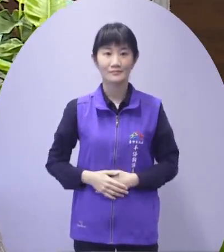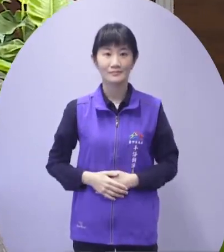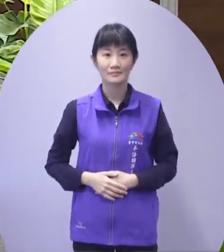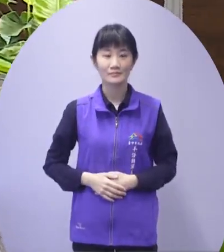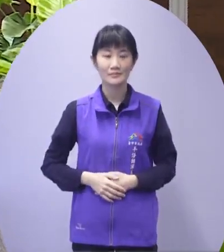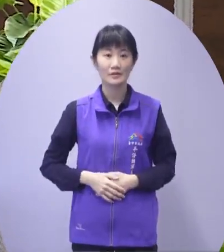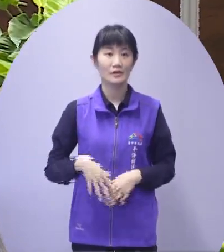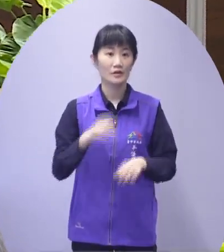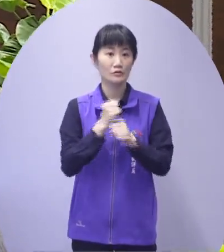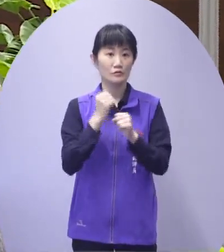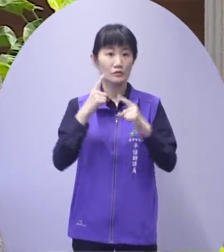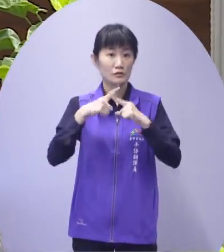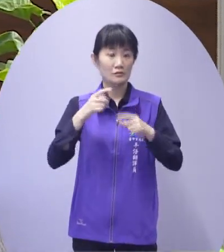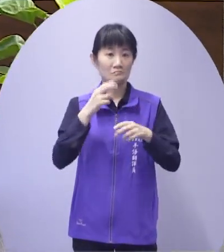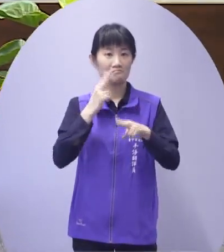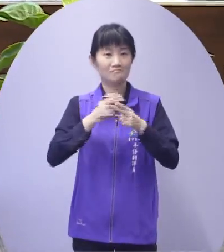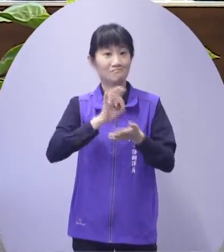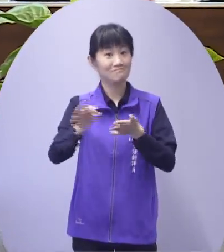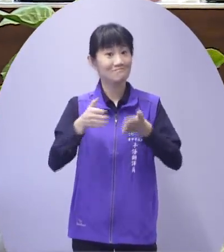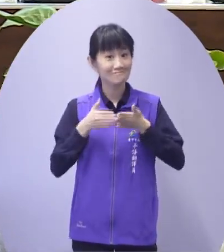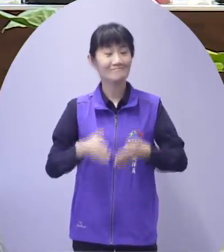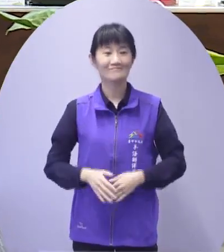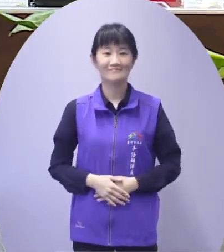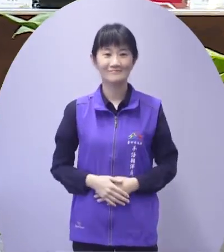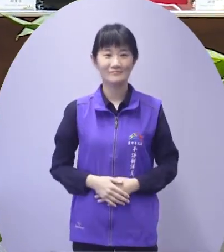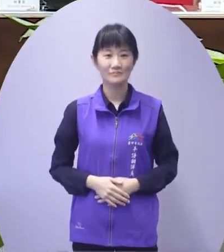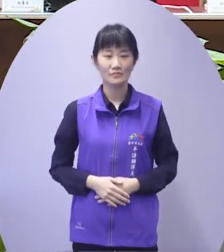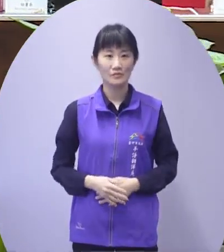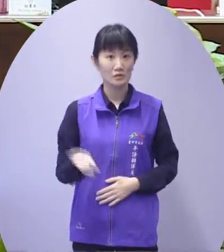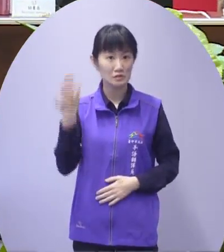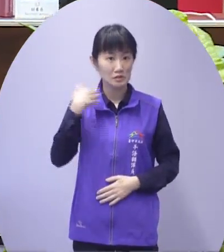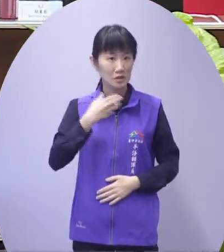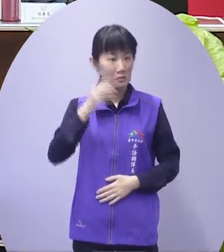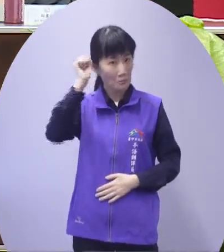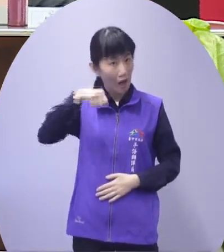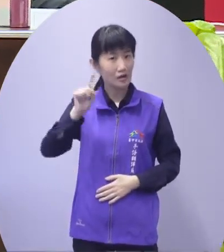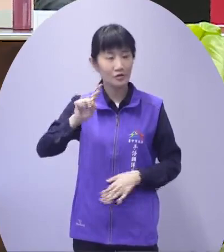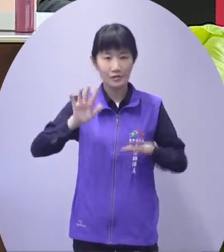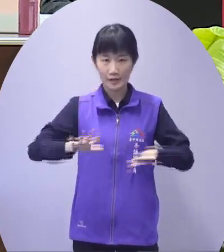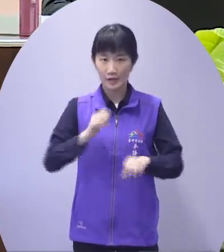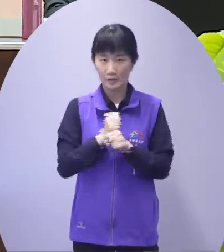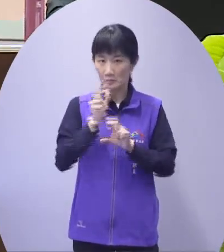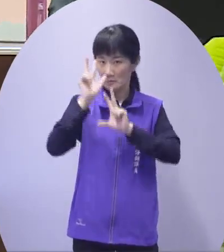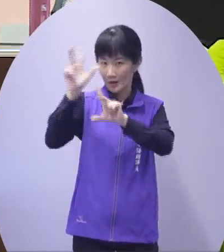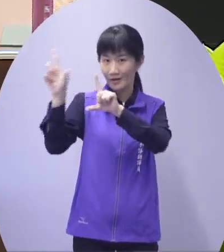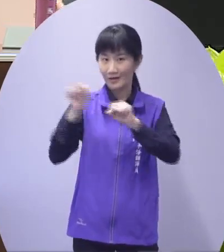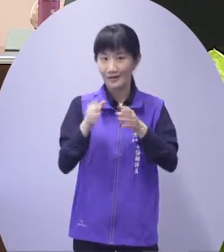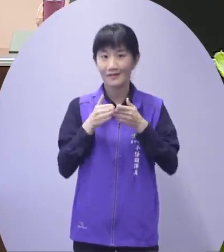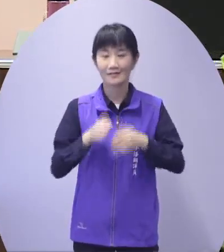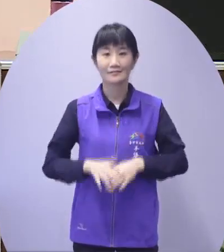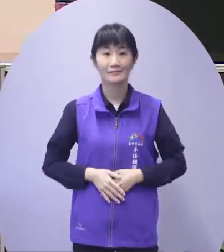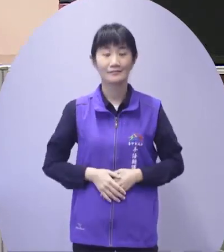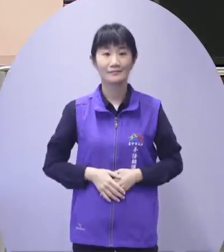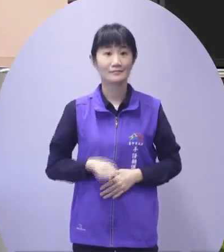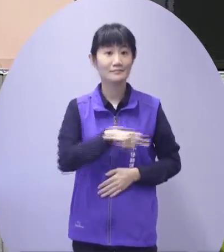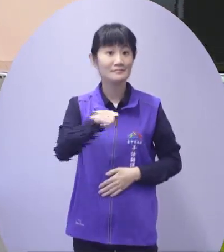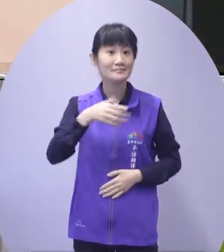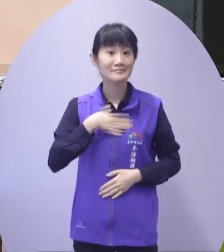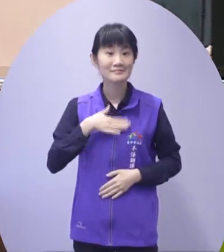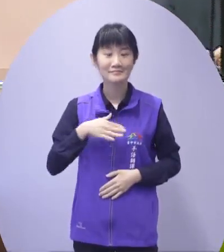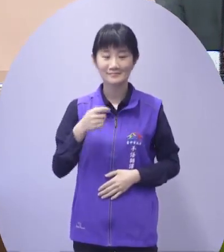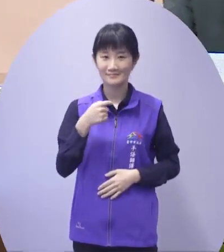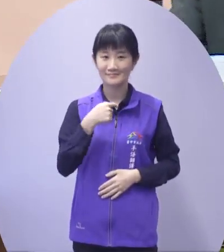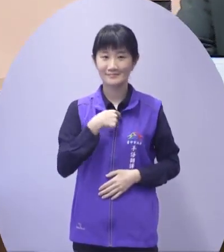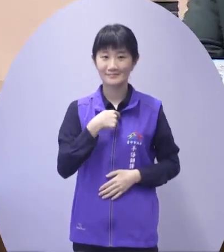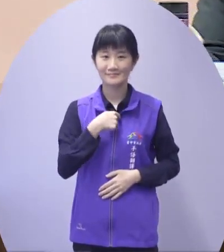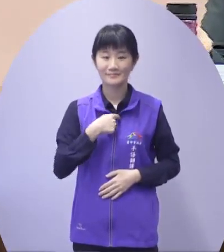要有信用哈，说到做到。相信大家都知道哈，我